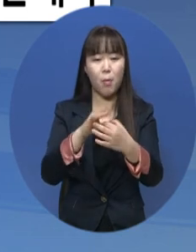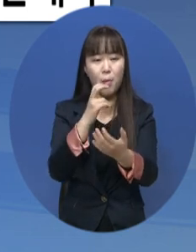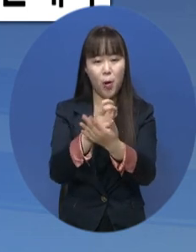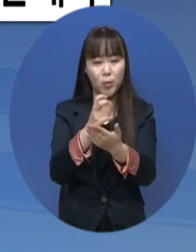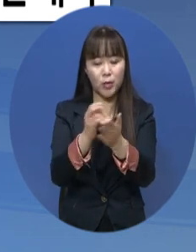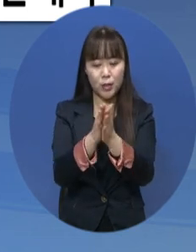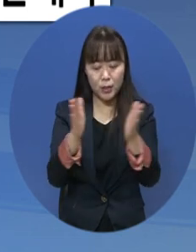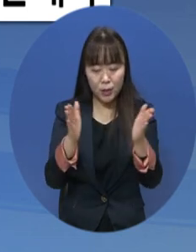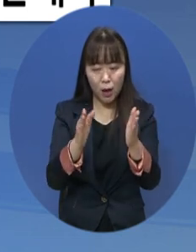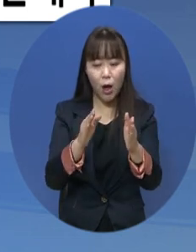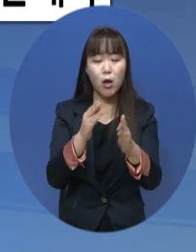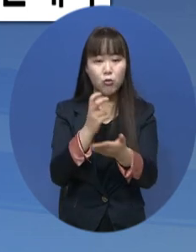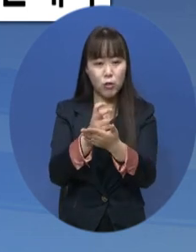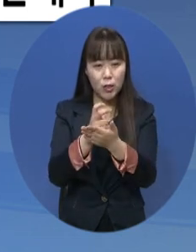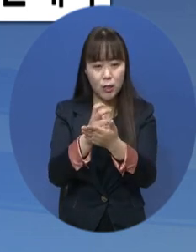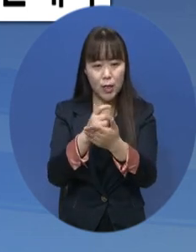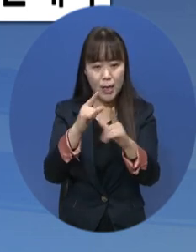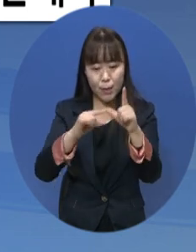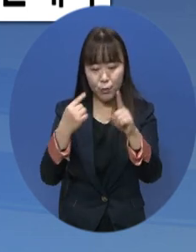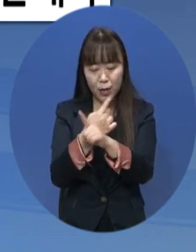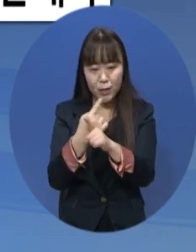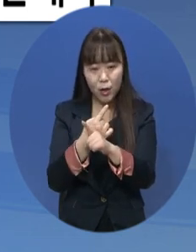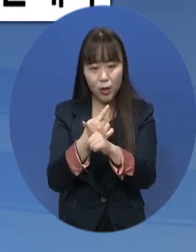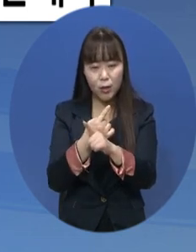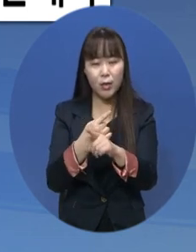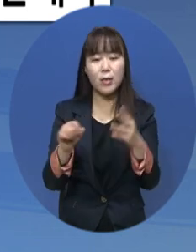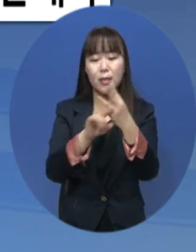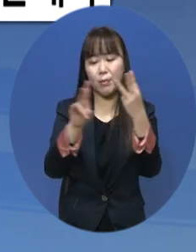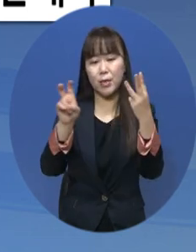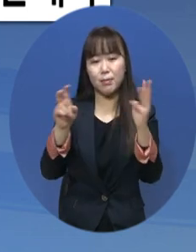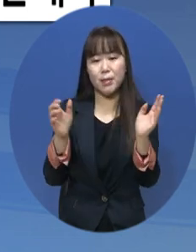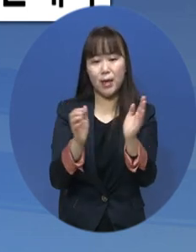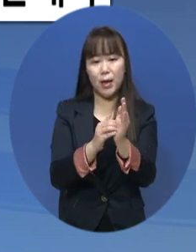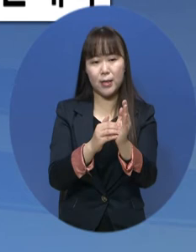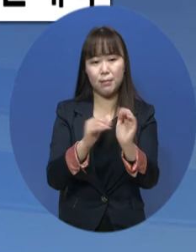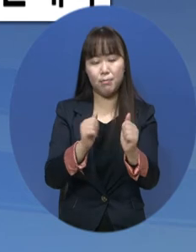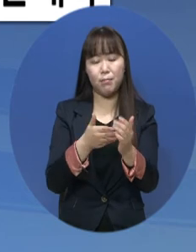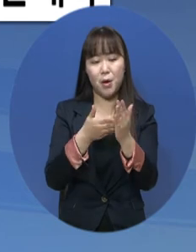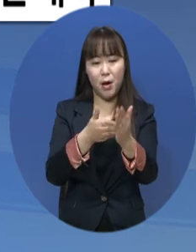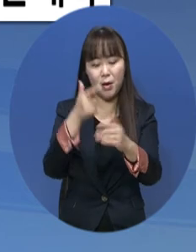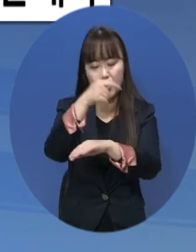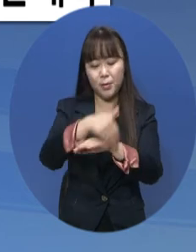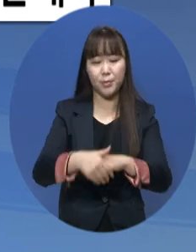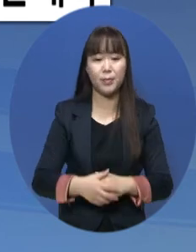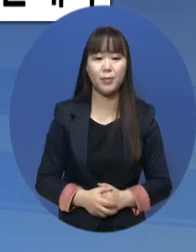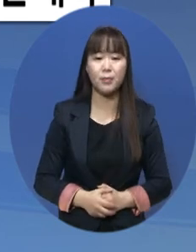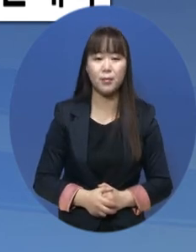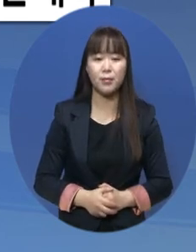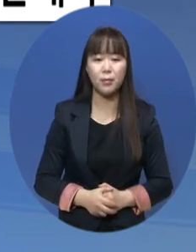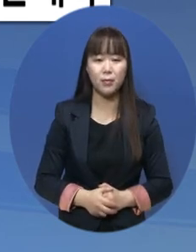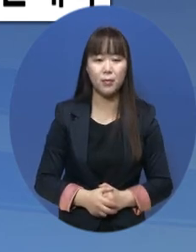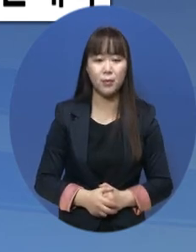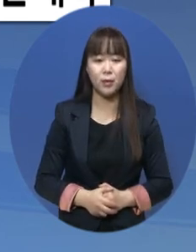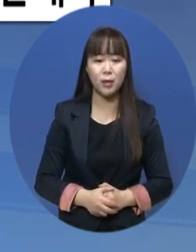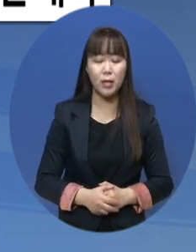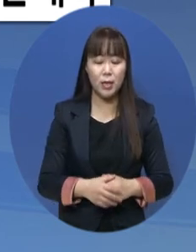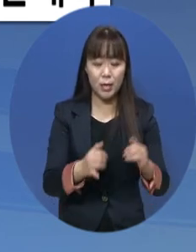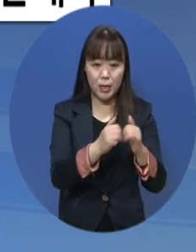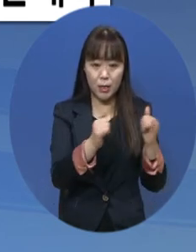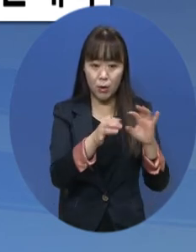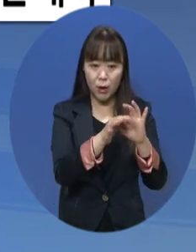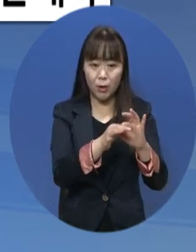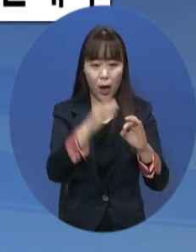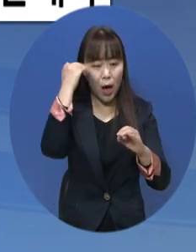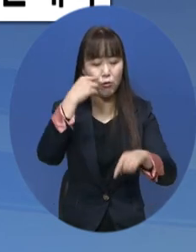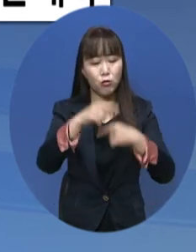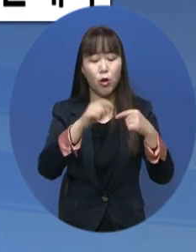일부 개정안을 3월 20일까지 입법 예고한다고 밝혔습니다. 우선 인력 기준에는